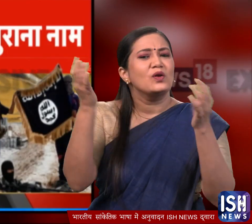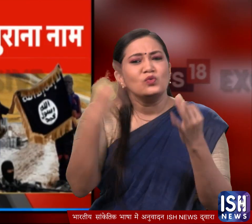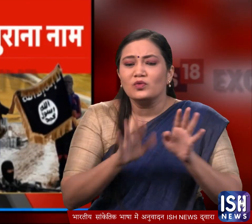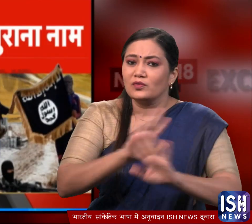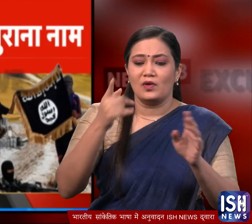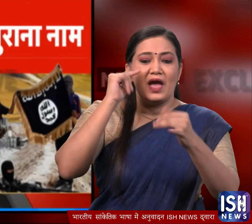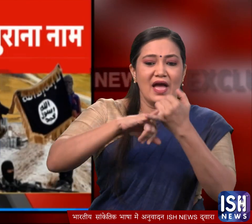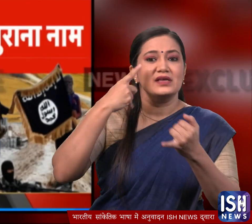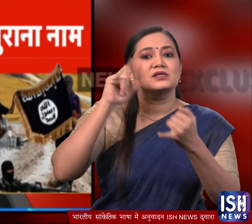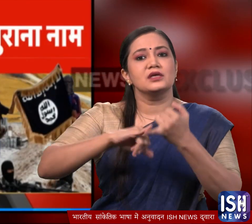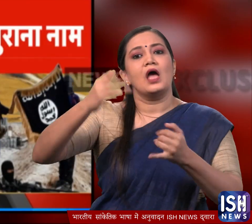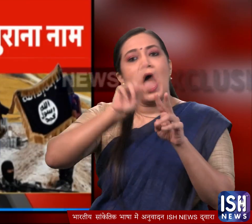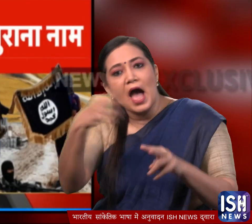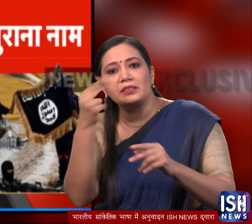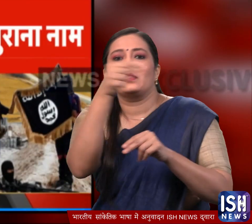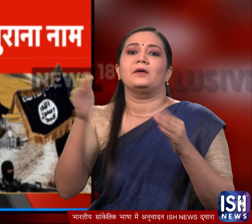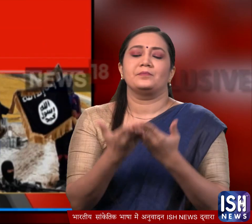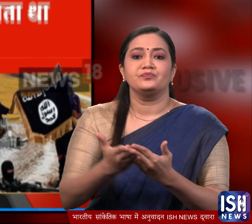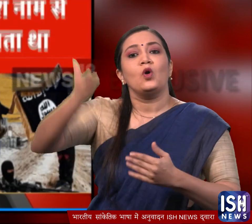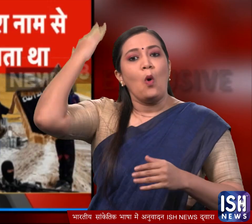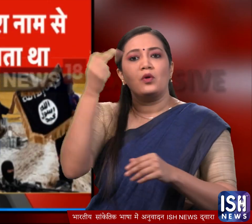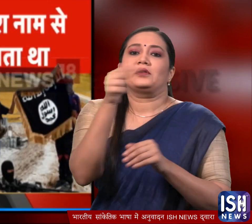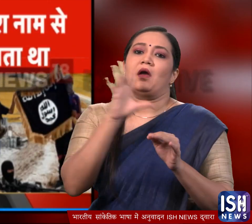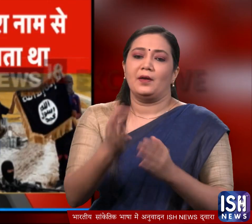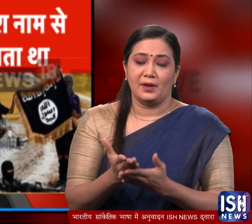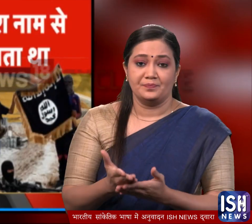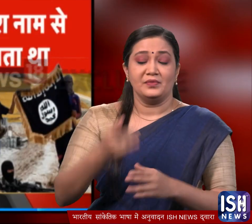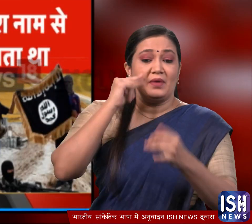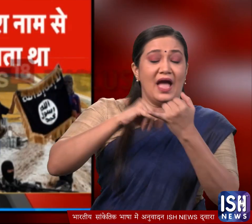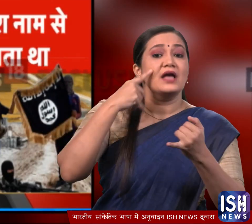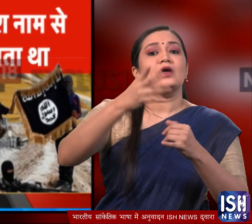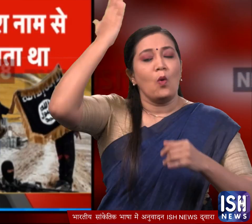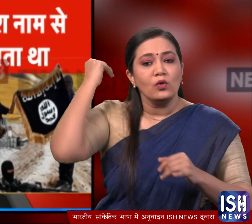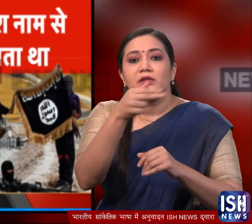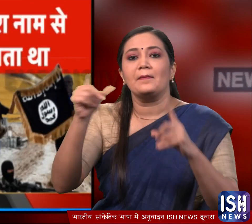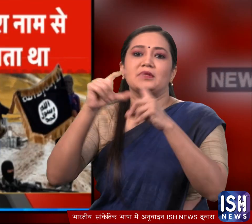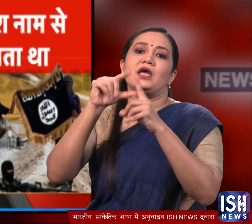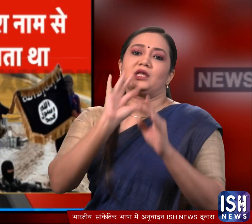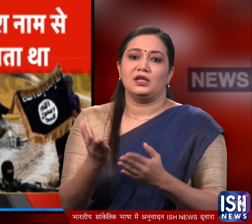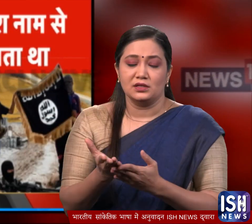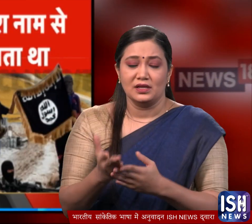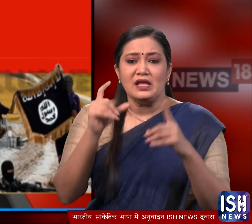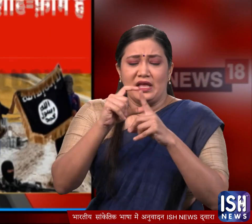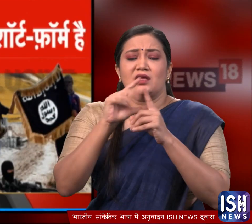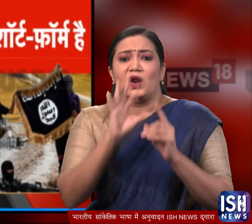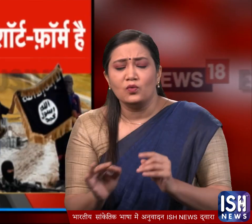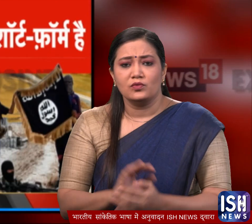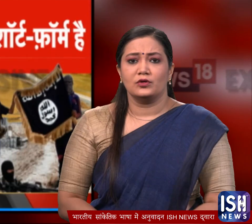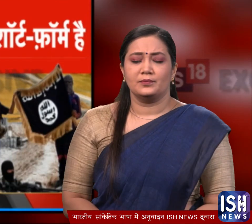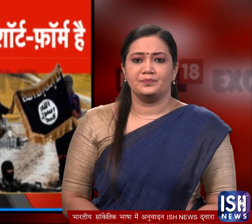बल्कि आईएसआईएस का ही दूसरा नाम है। उसका पुराना नाम, पहले आईएसआईएस दाइश नाम से ही जाना जाता था। दाइश शब्द असल में